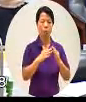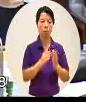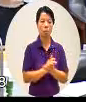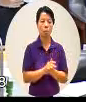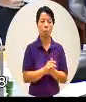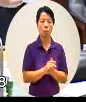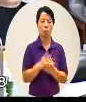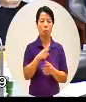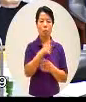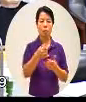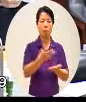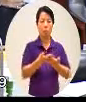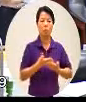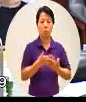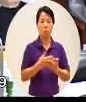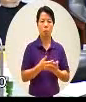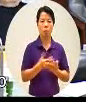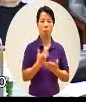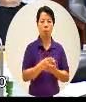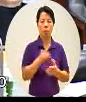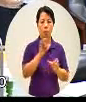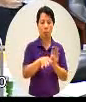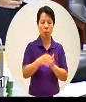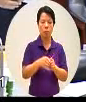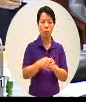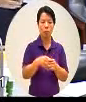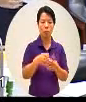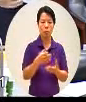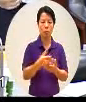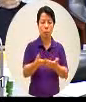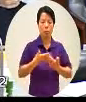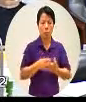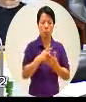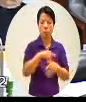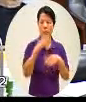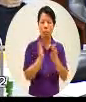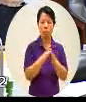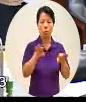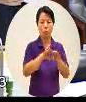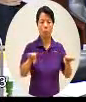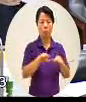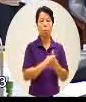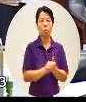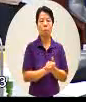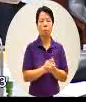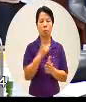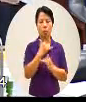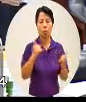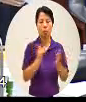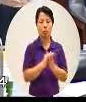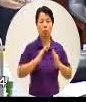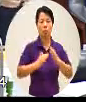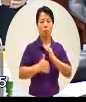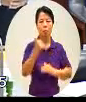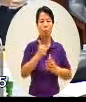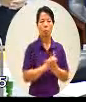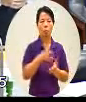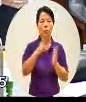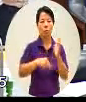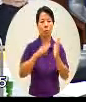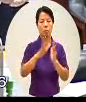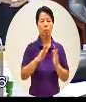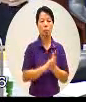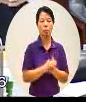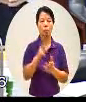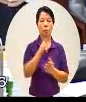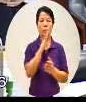他的收入税入税出已经达到平衡了齁。咱的市长有哪有去来解释齁，